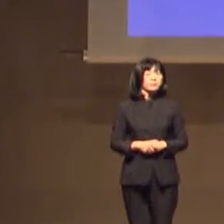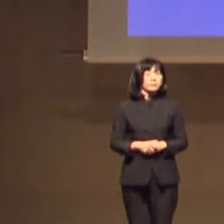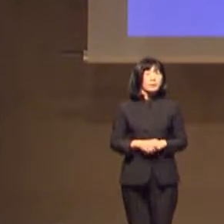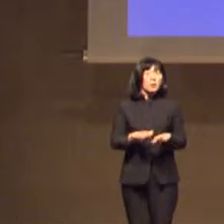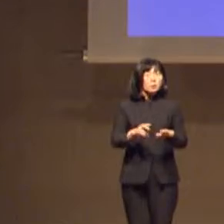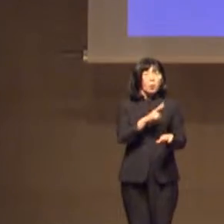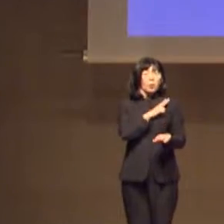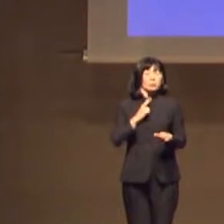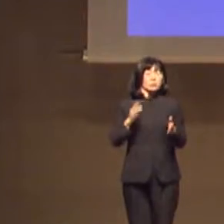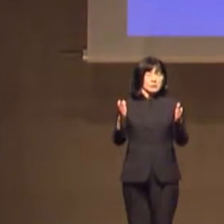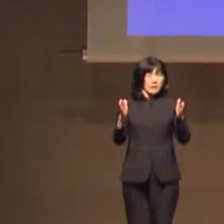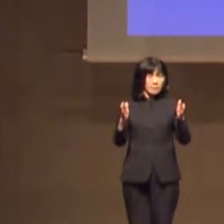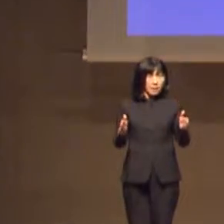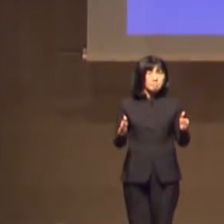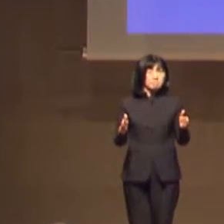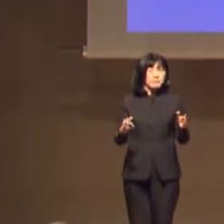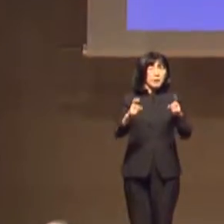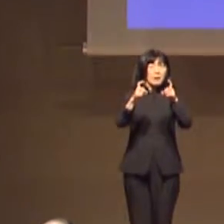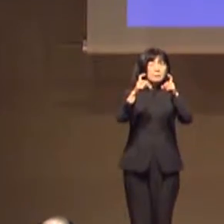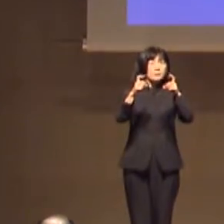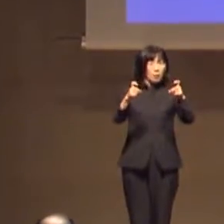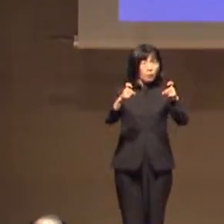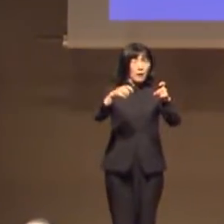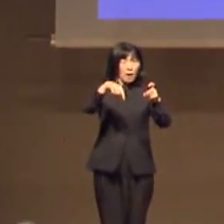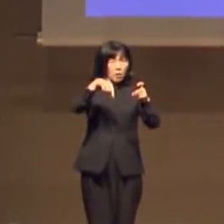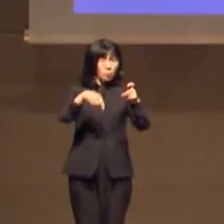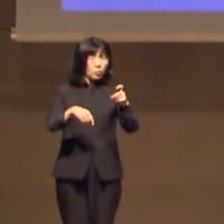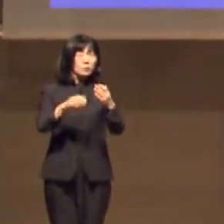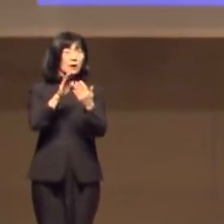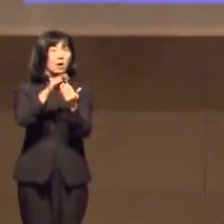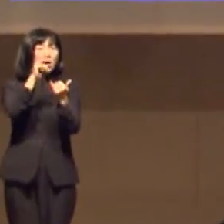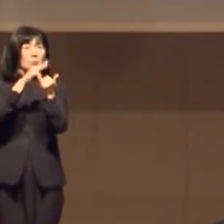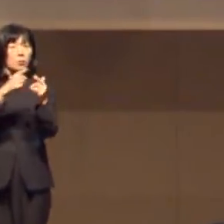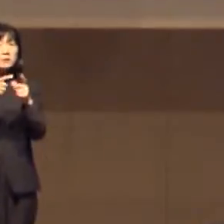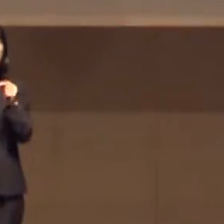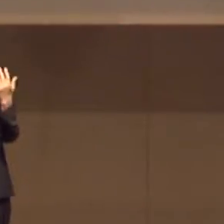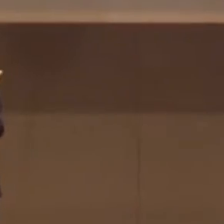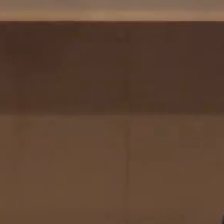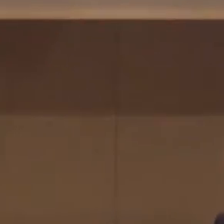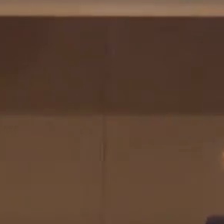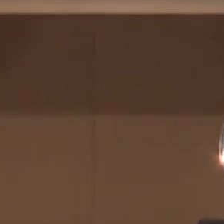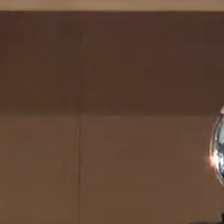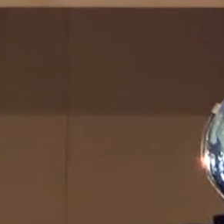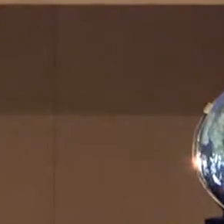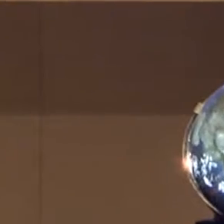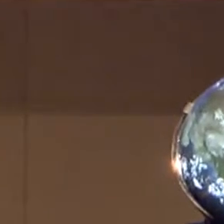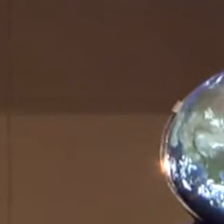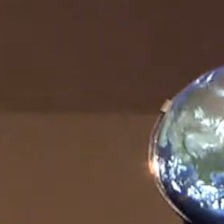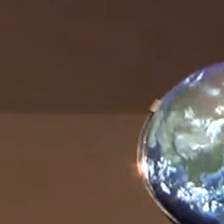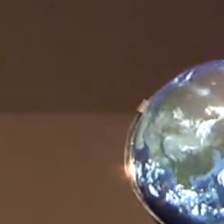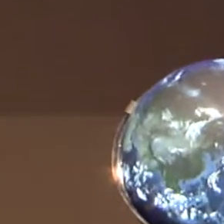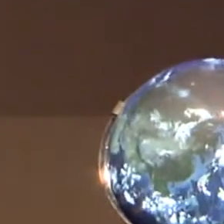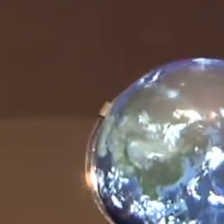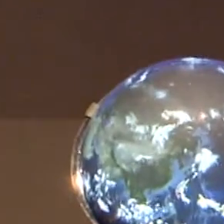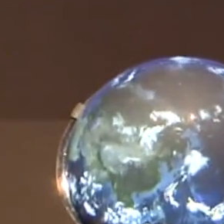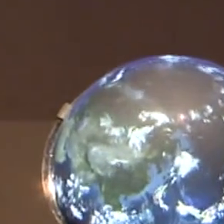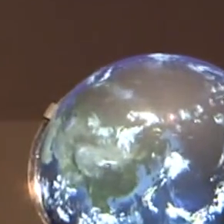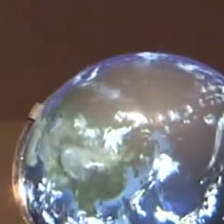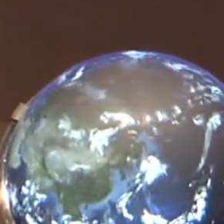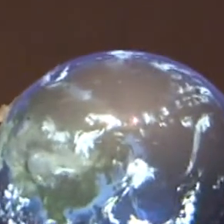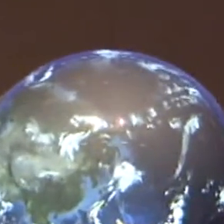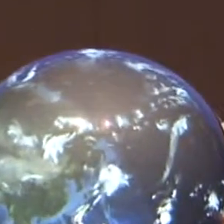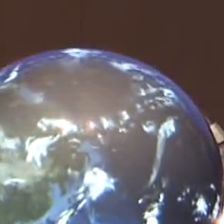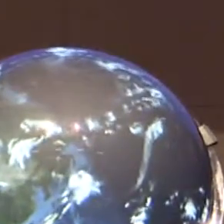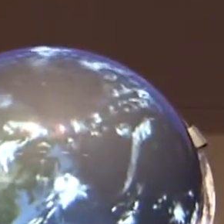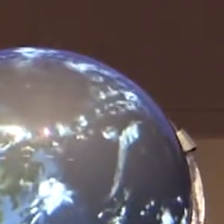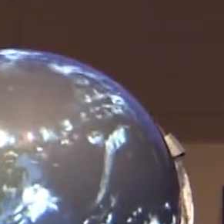この2日間この名古屋での防災国体2019に大変大勢の方にご来